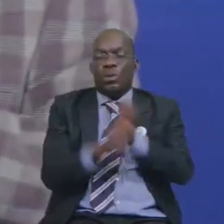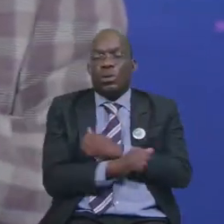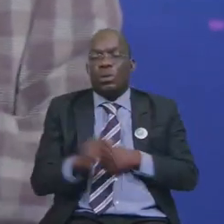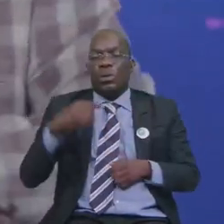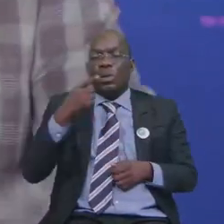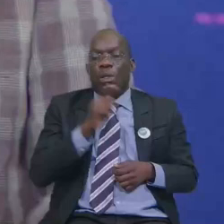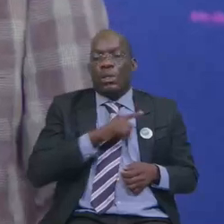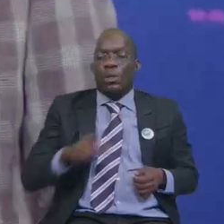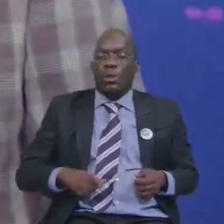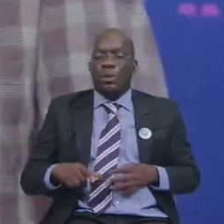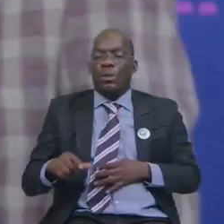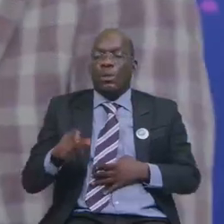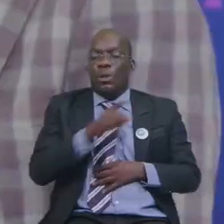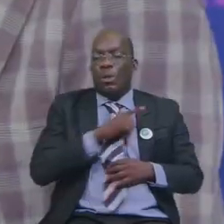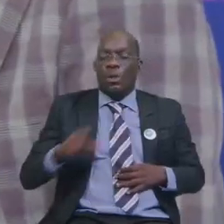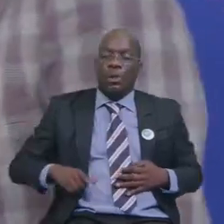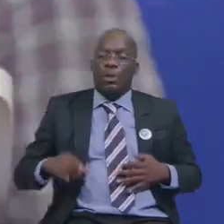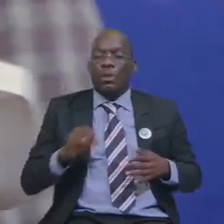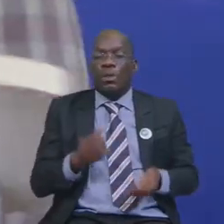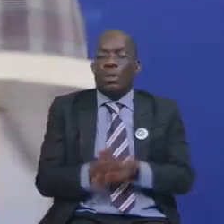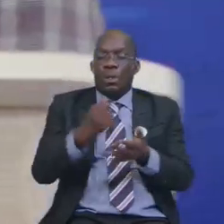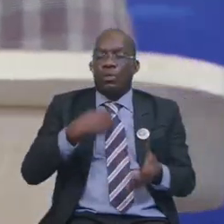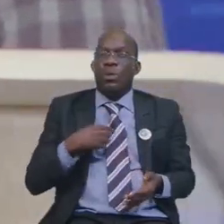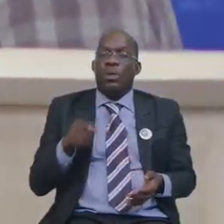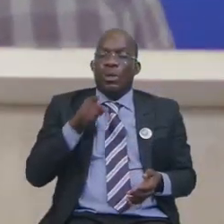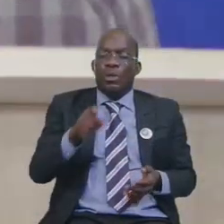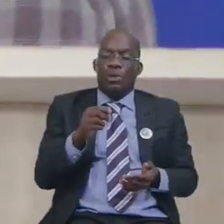tu crois tu crois en Dieu